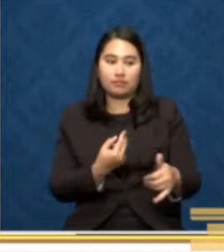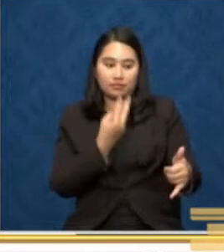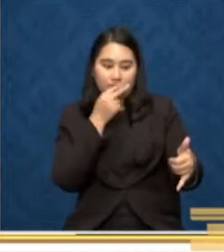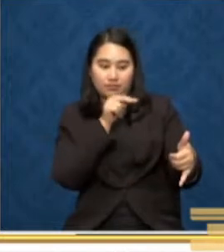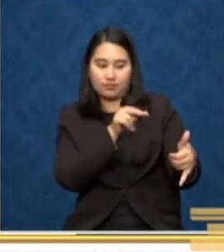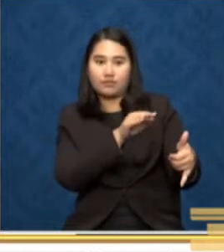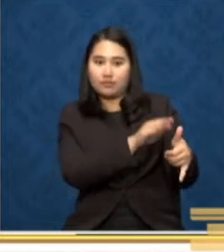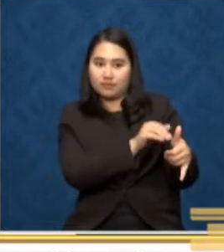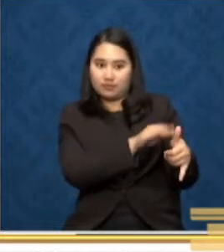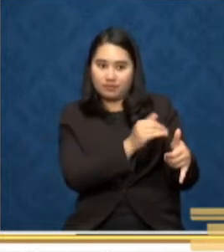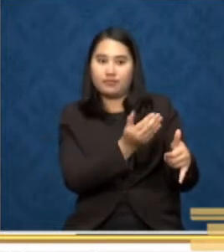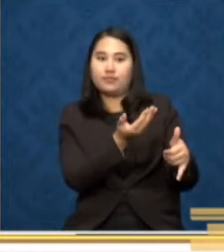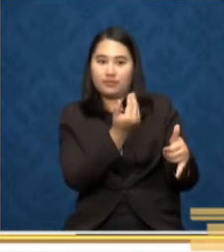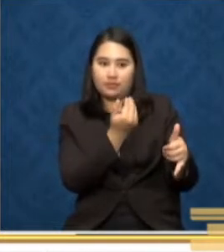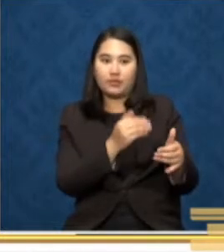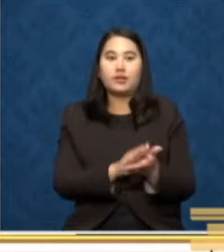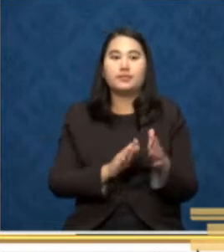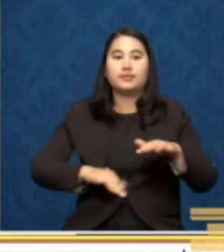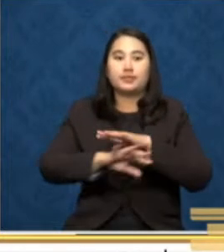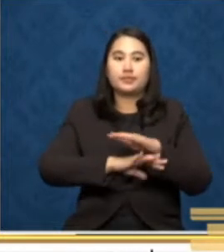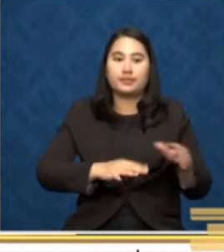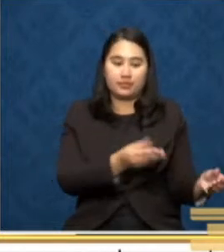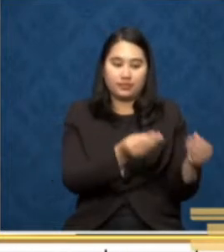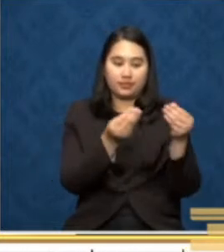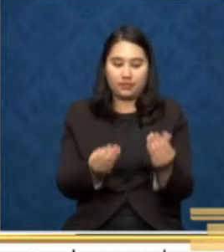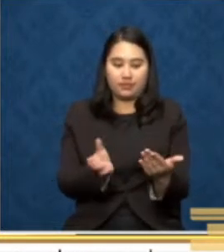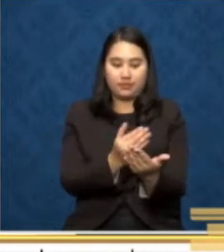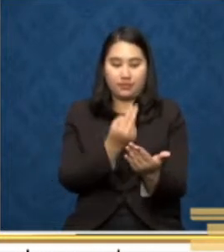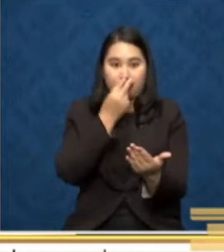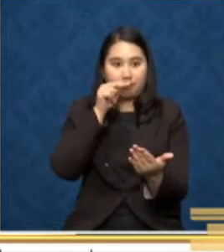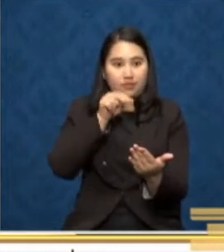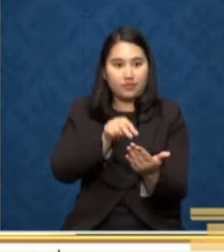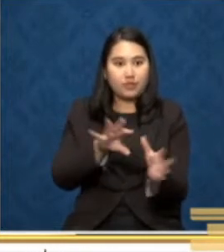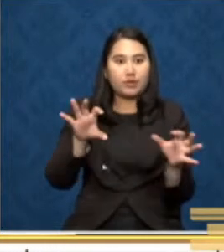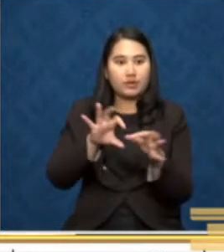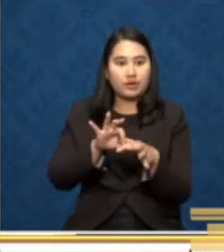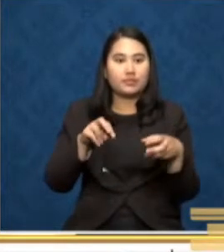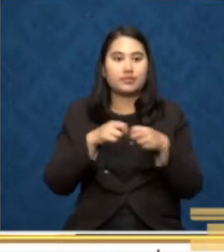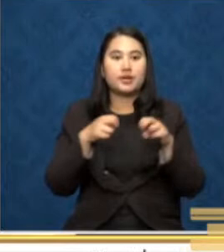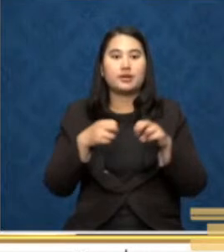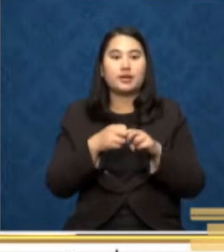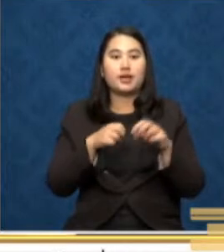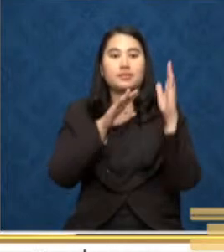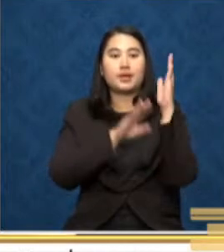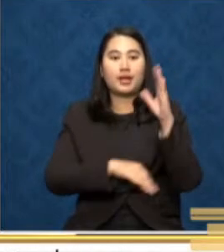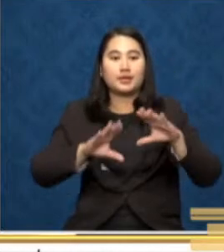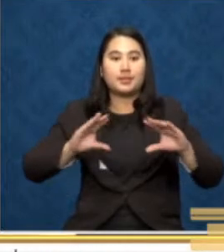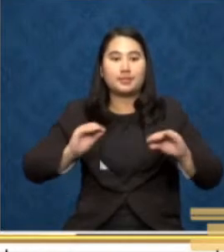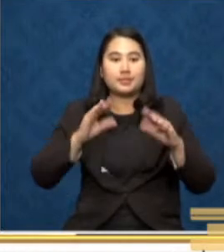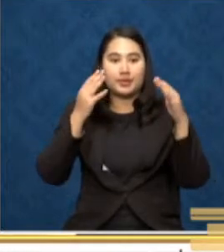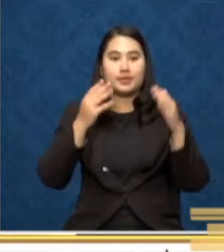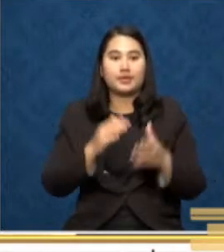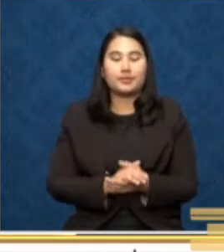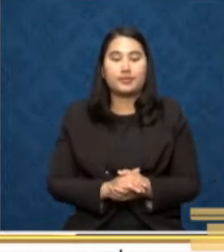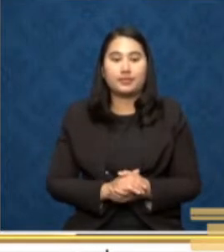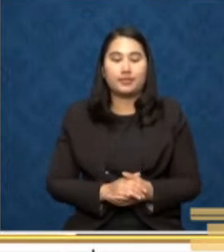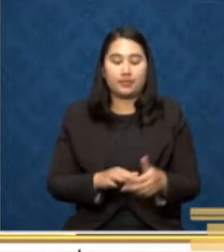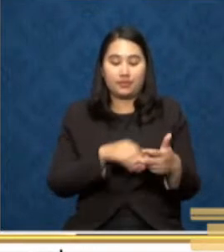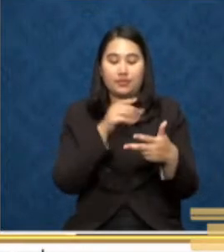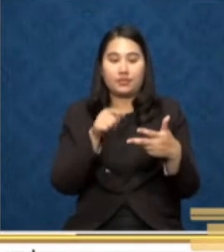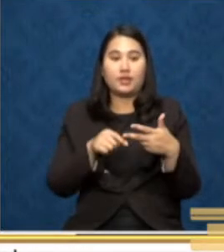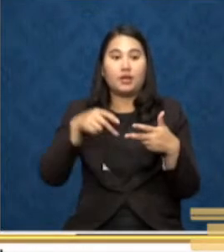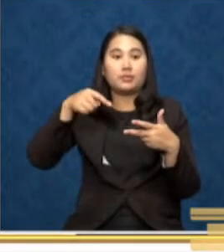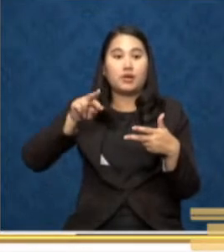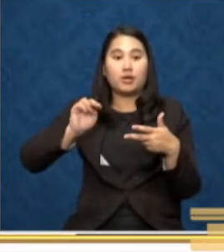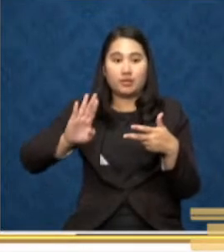ดก็ได้เพื่อให้ข้อมูลมอบเอกสารหรือหลักฐานที่เกี่ยวข้องกับเหตุการณ์ความไม่สงบได้ค่ะและพ.ร.บ.รักษาความมั่นคง